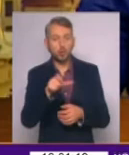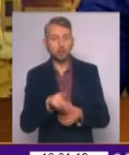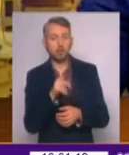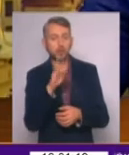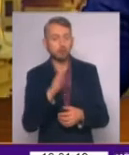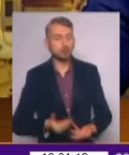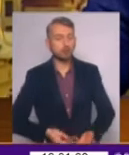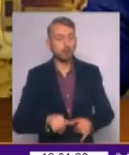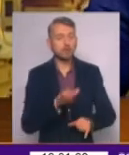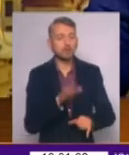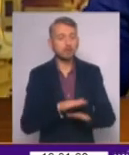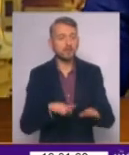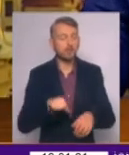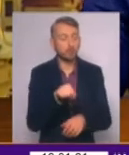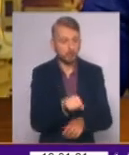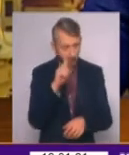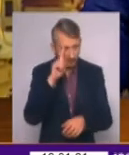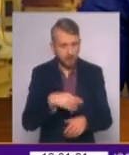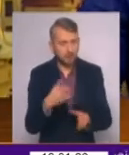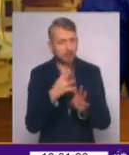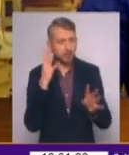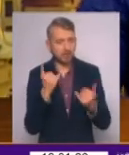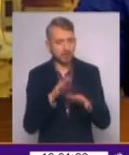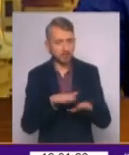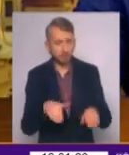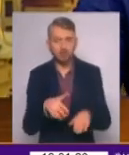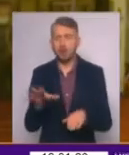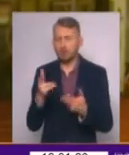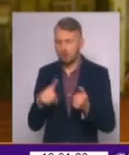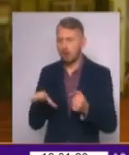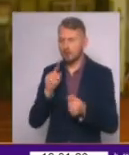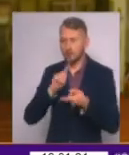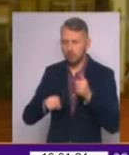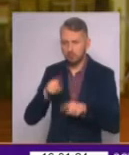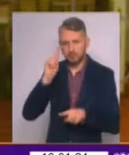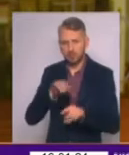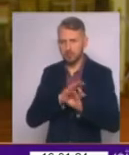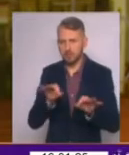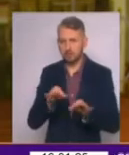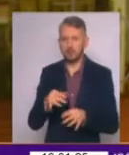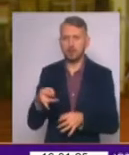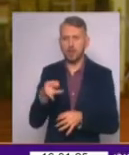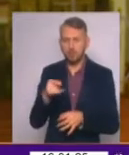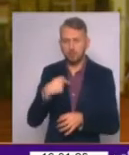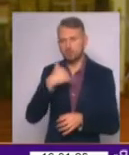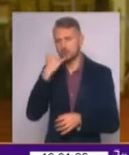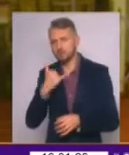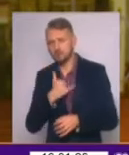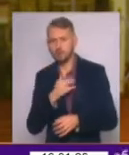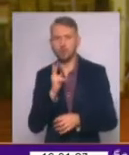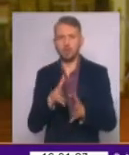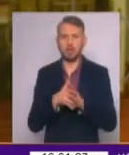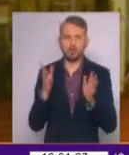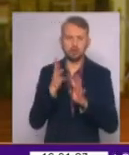будуть жити, куди вони будуть дітей водити? Ви ж знаєте, які черги зараз в садочок? Це все логічні речі, знаємо, прекрасно знаємо райони, вони на нас телефонують, у яких найбільше